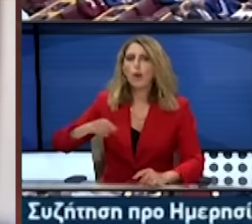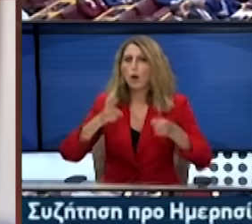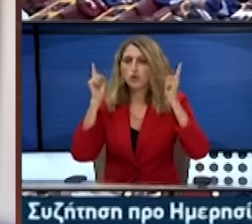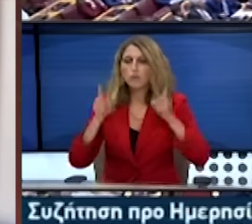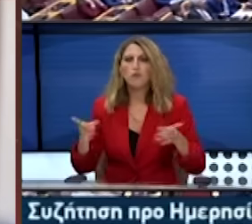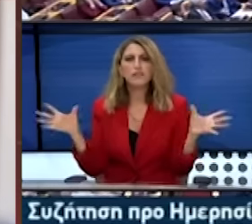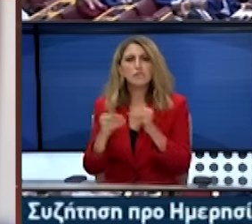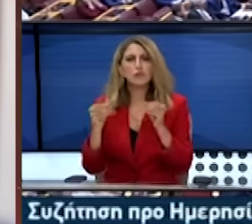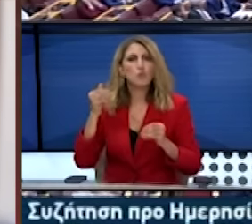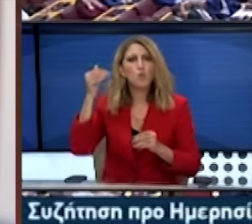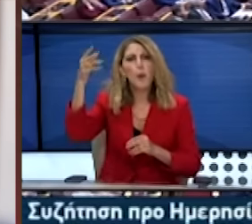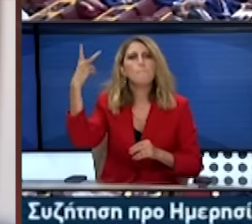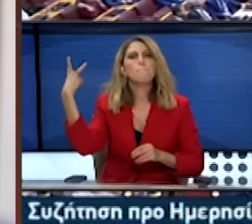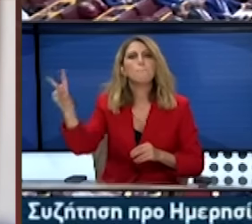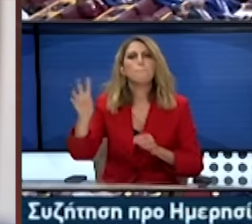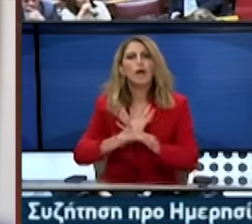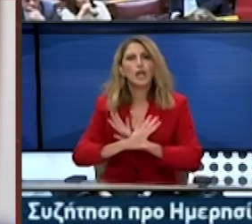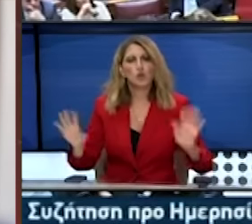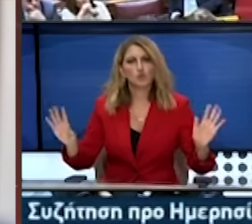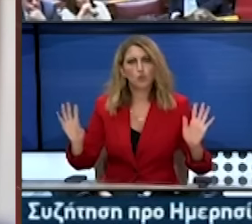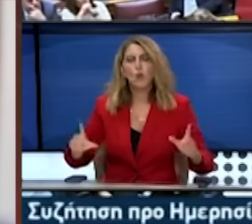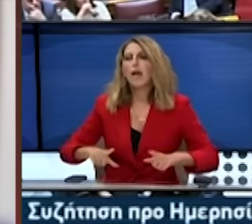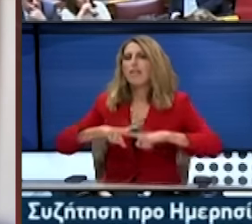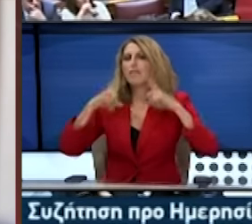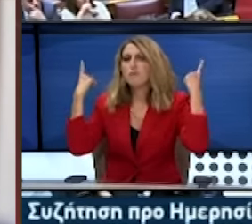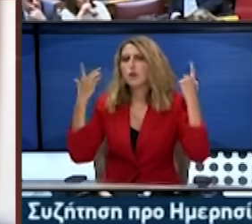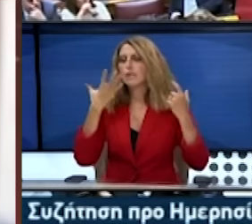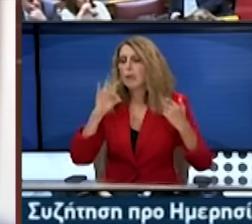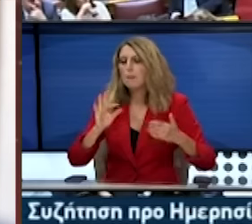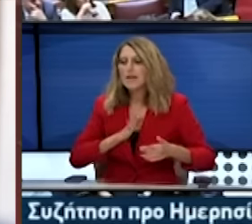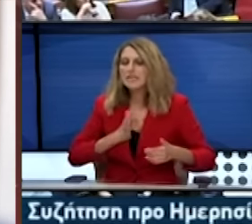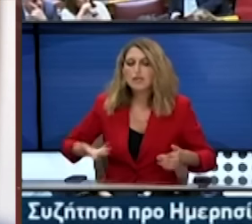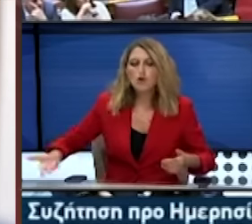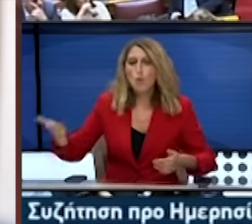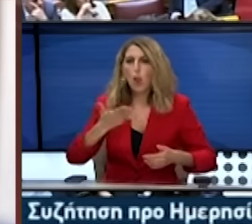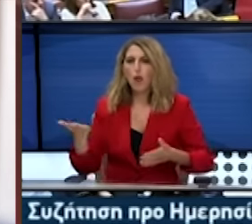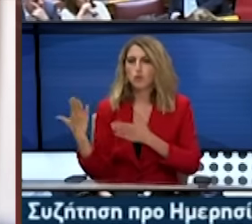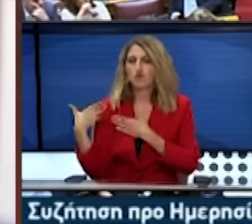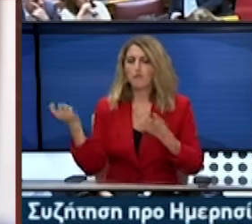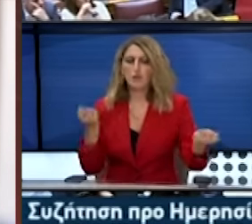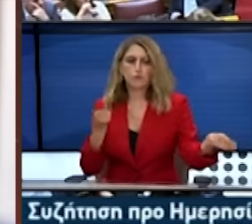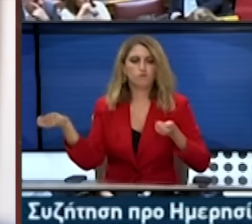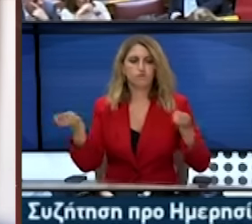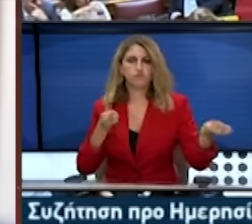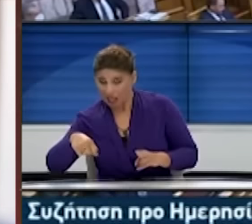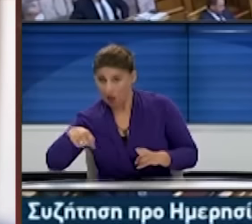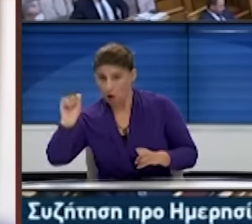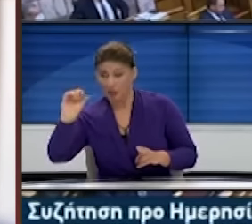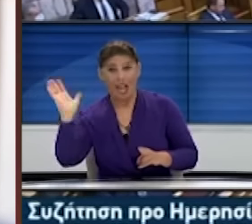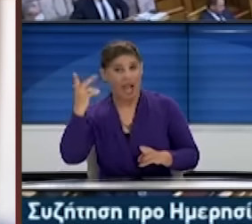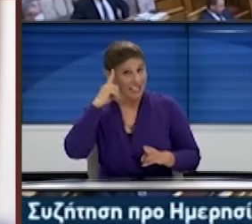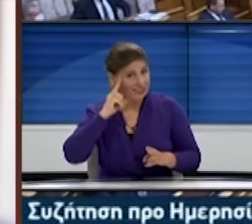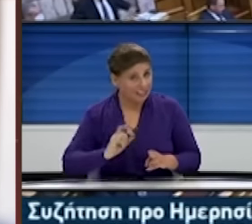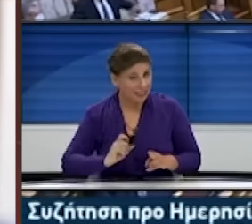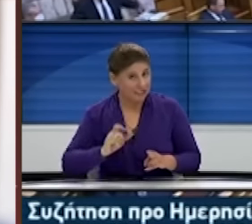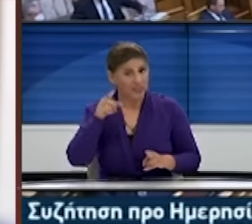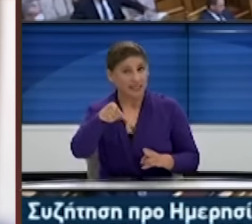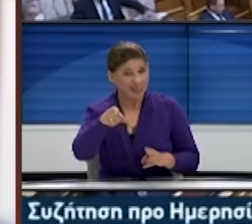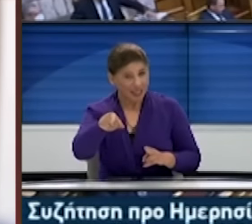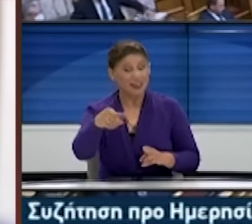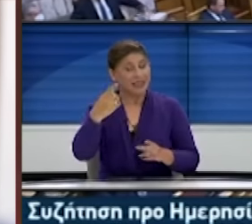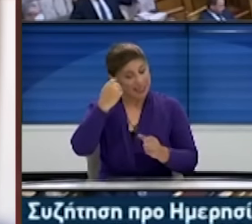δούμε και το συγκεκριμένο τριήμερο με διάφορες μορφές εκδήλωσης. Ελπίζω όχι, παραμένω της